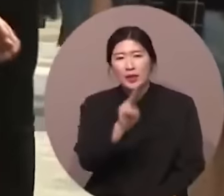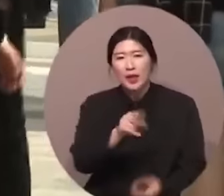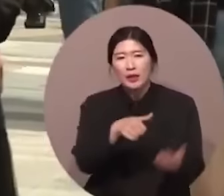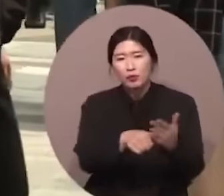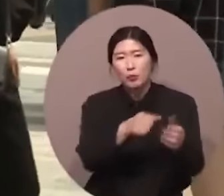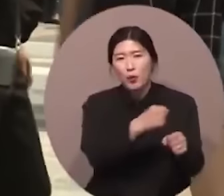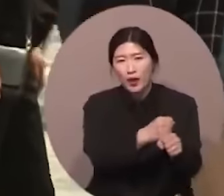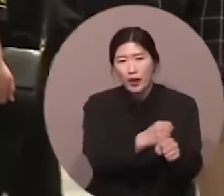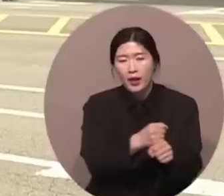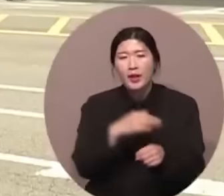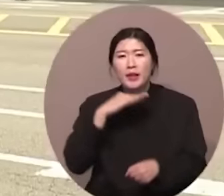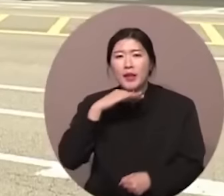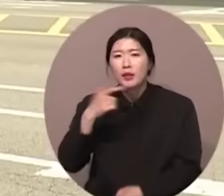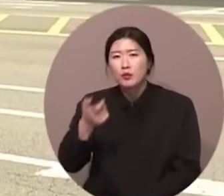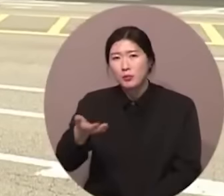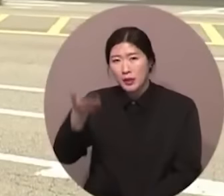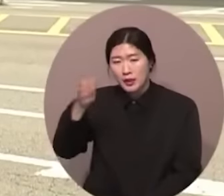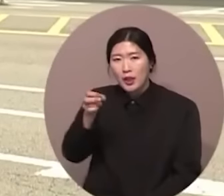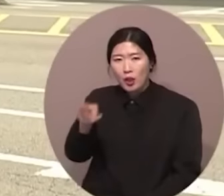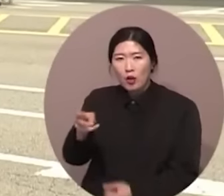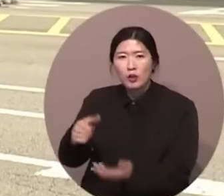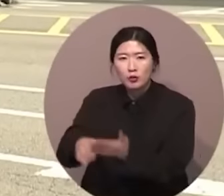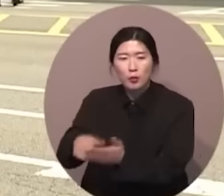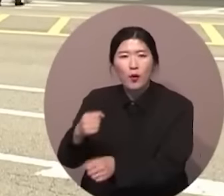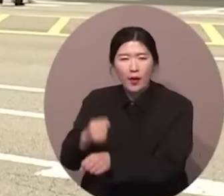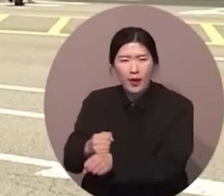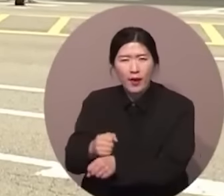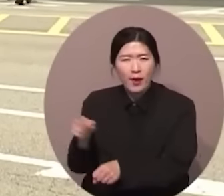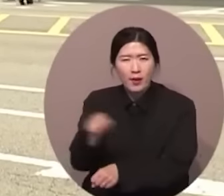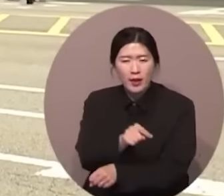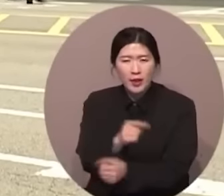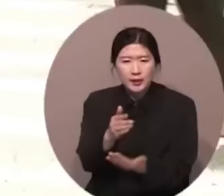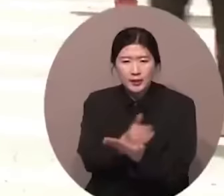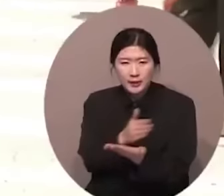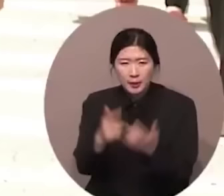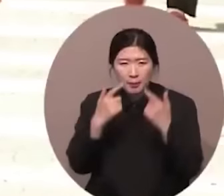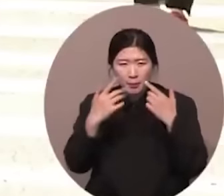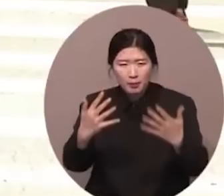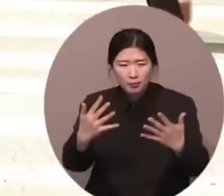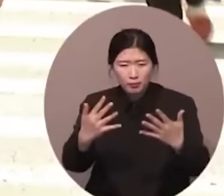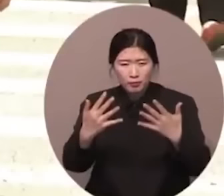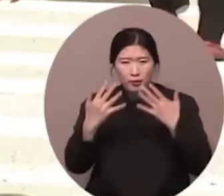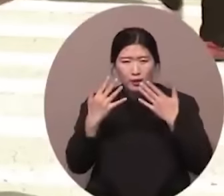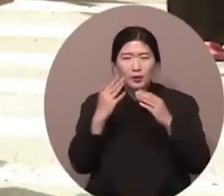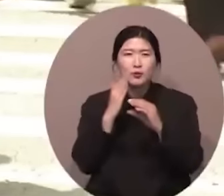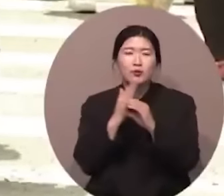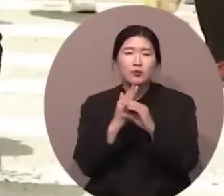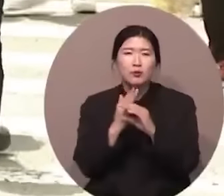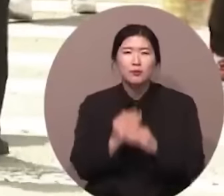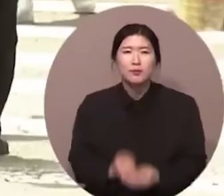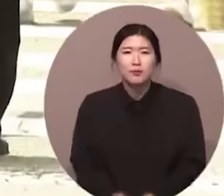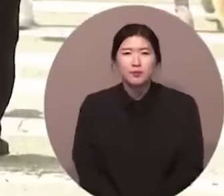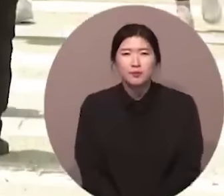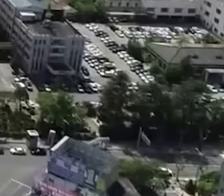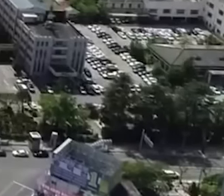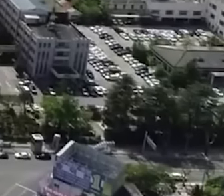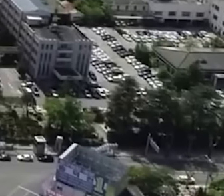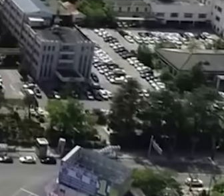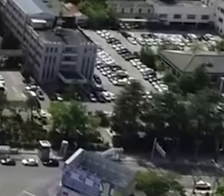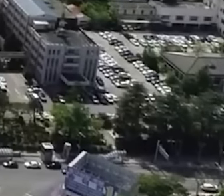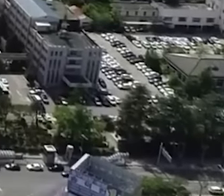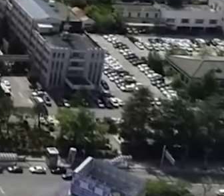60대 이상은 여당 후보를 선택하는 등 선거가 다가오면서 전통적인 지세 양분 현상이 뚜렷해지고